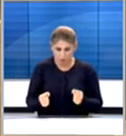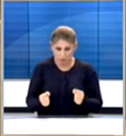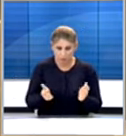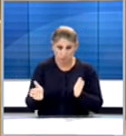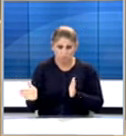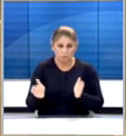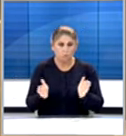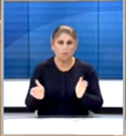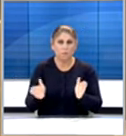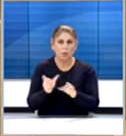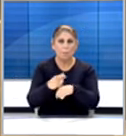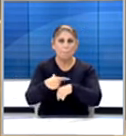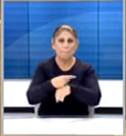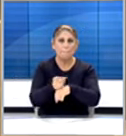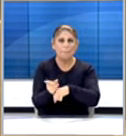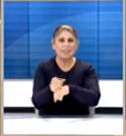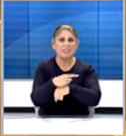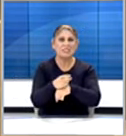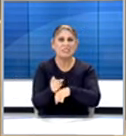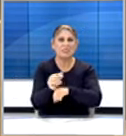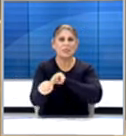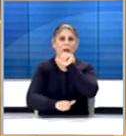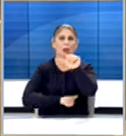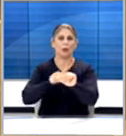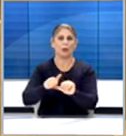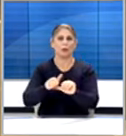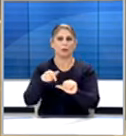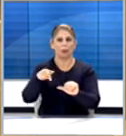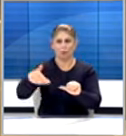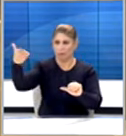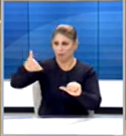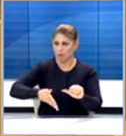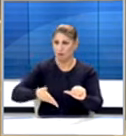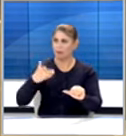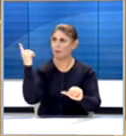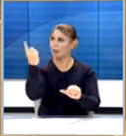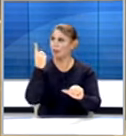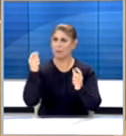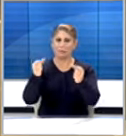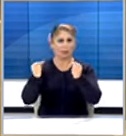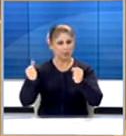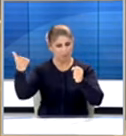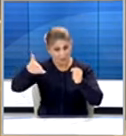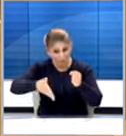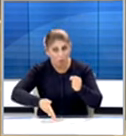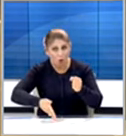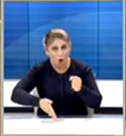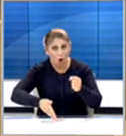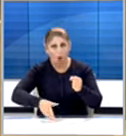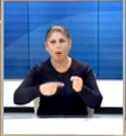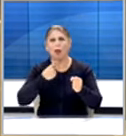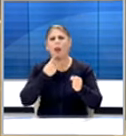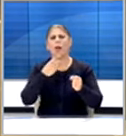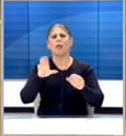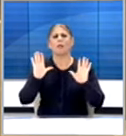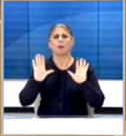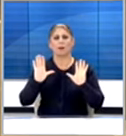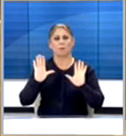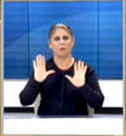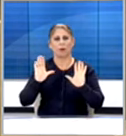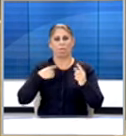Η κλιματική κρίση λοιπόν είναι εδώ και κανείς δεν αντιλέγει, παρά μόνο οι συνωμοσιολόγοι.